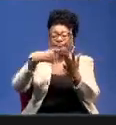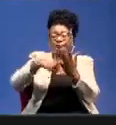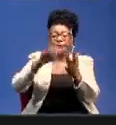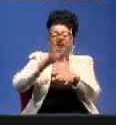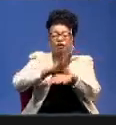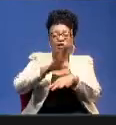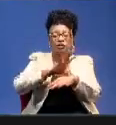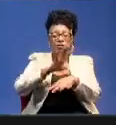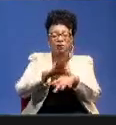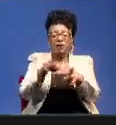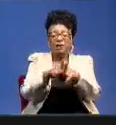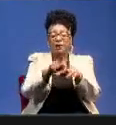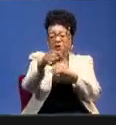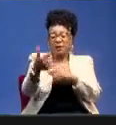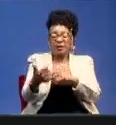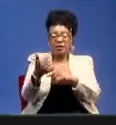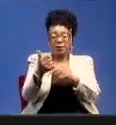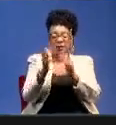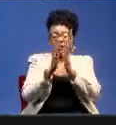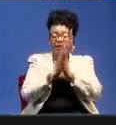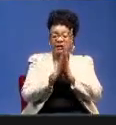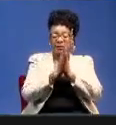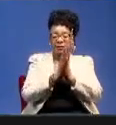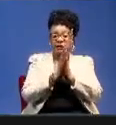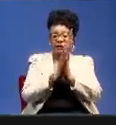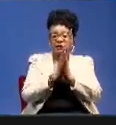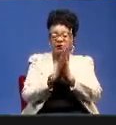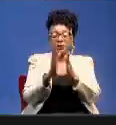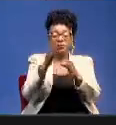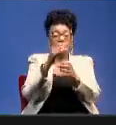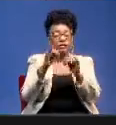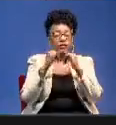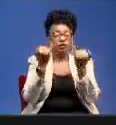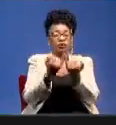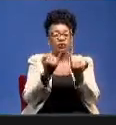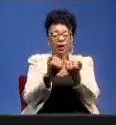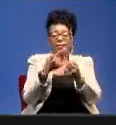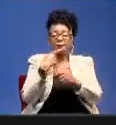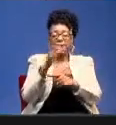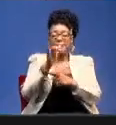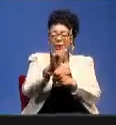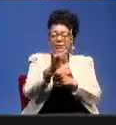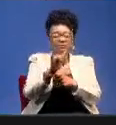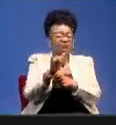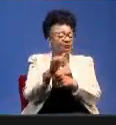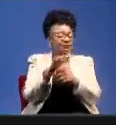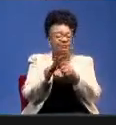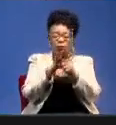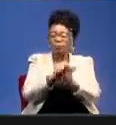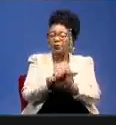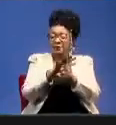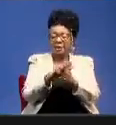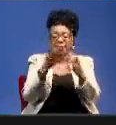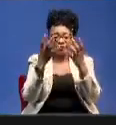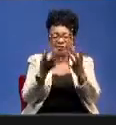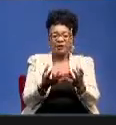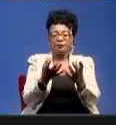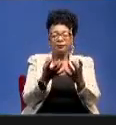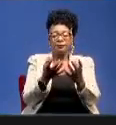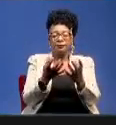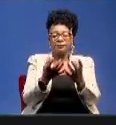na taasisi nyingine za kidini. Viongozi hao wameutaja mswada huo kuwa wa unyanyasaji. Anaarifu mwanahabari